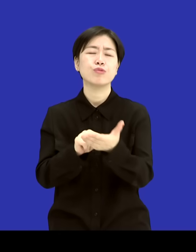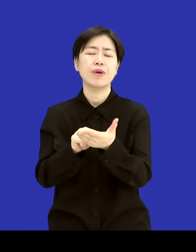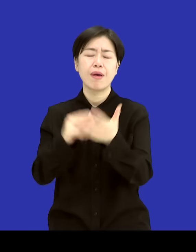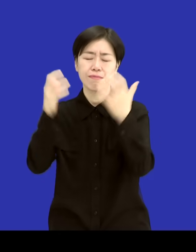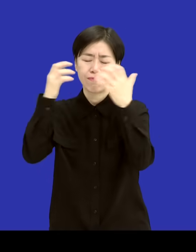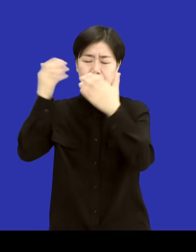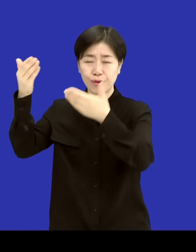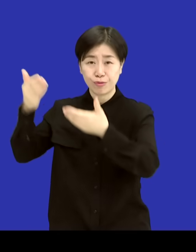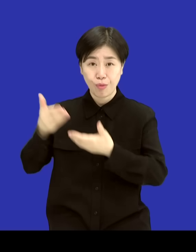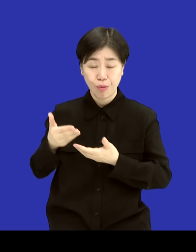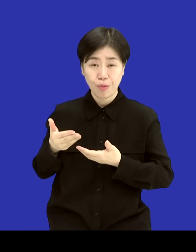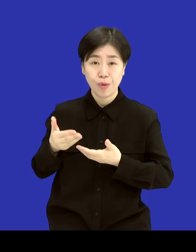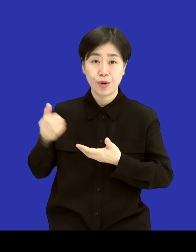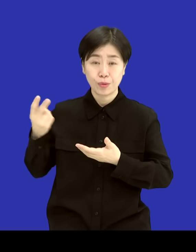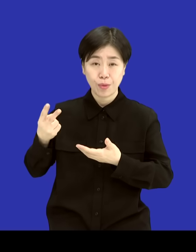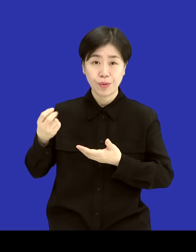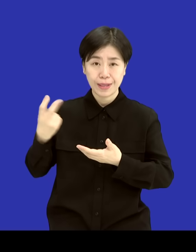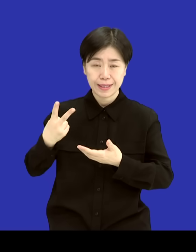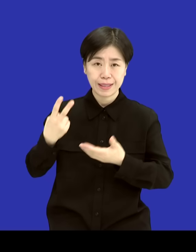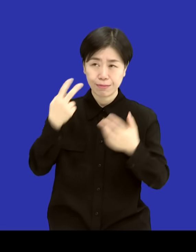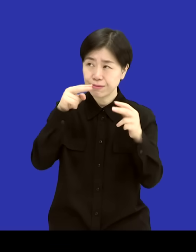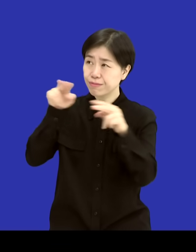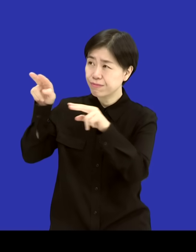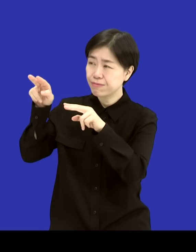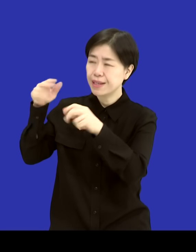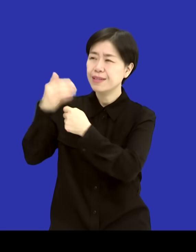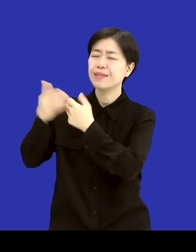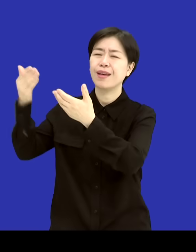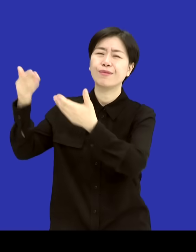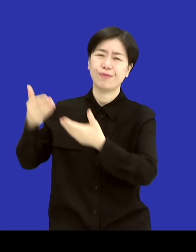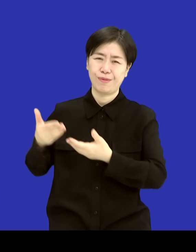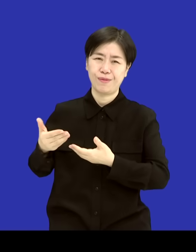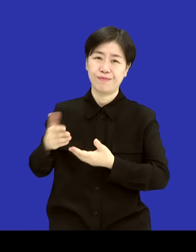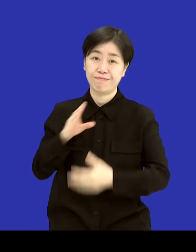주시면서 또 오게 해주신 게 다시 뒤돌아보니까